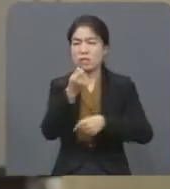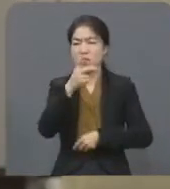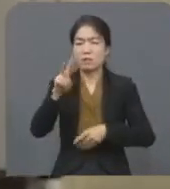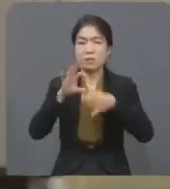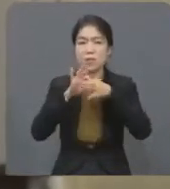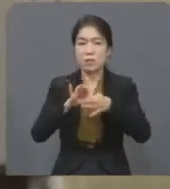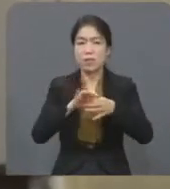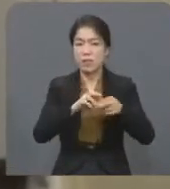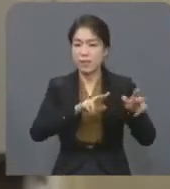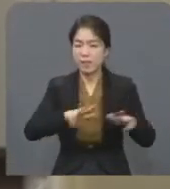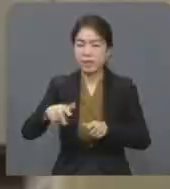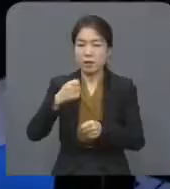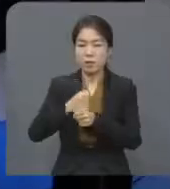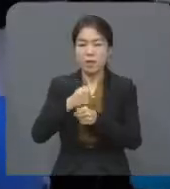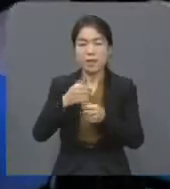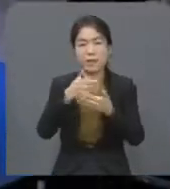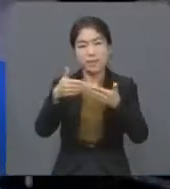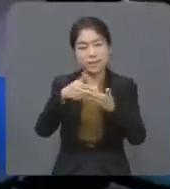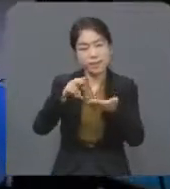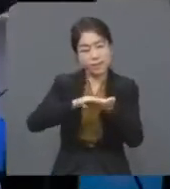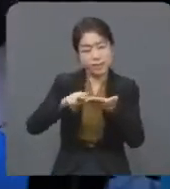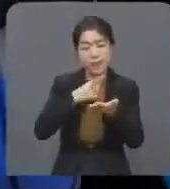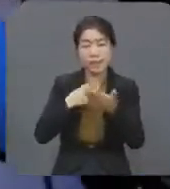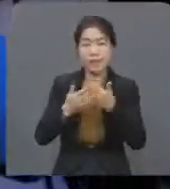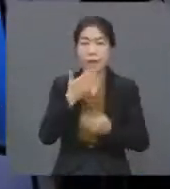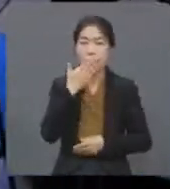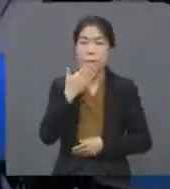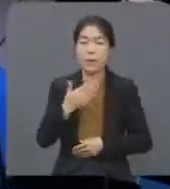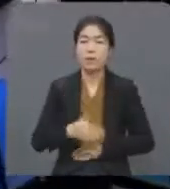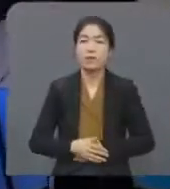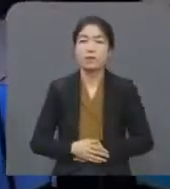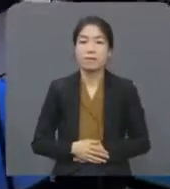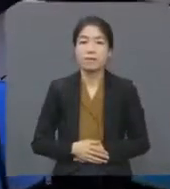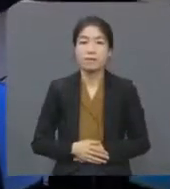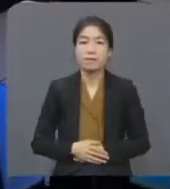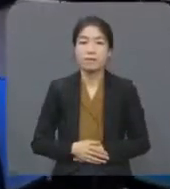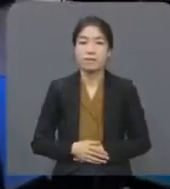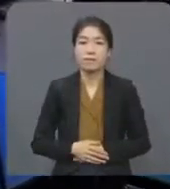실시간으로 제작되는 캐리커처 등을 체험할 수 있습니다. 지금까지 단신 브리핑이었습니다.